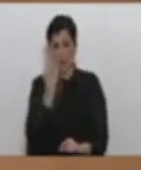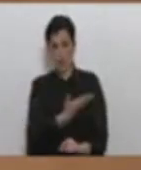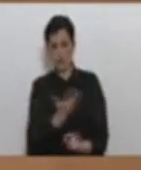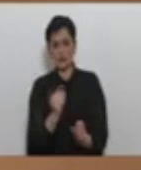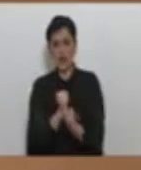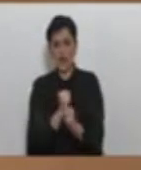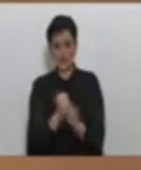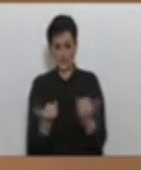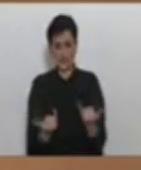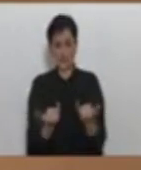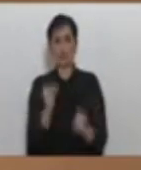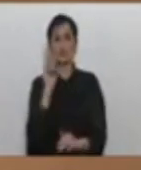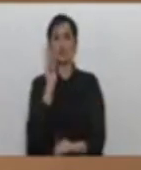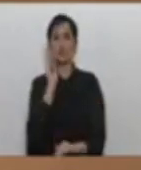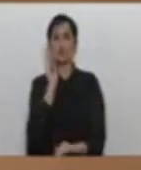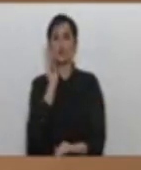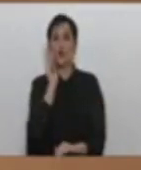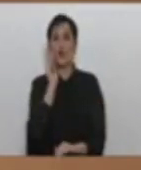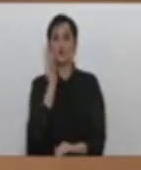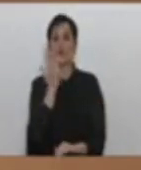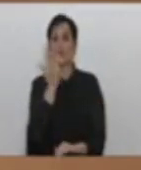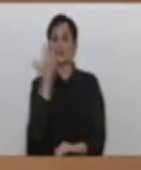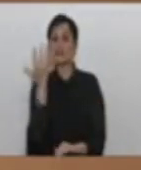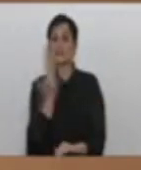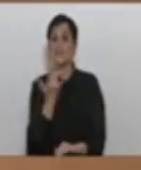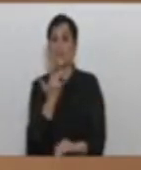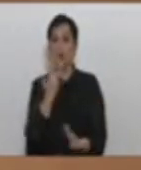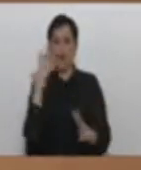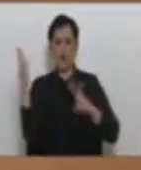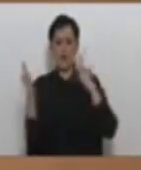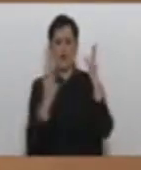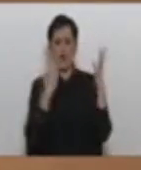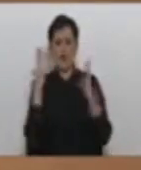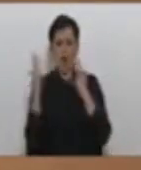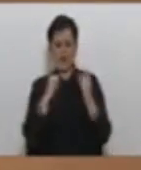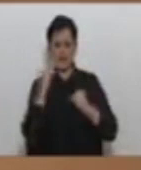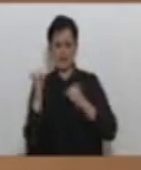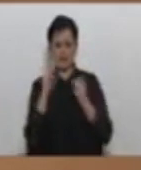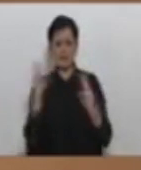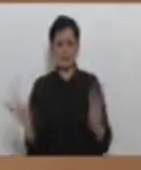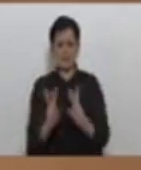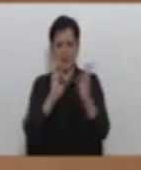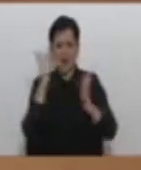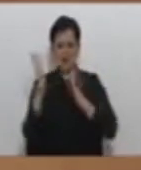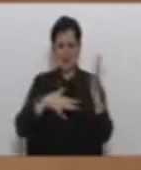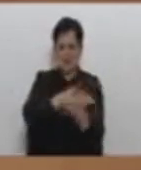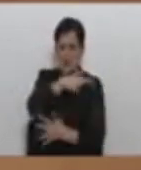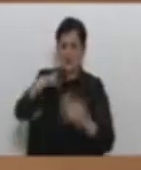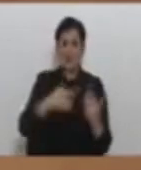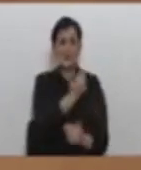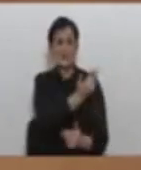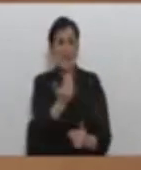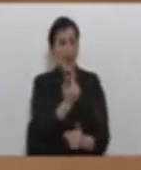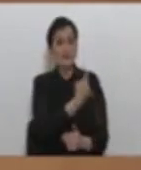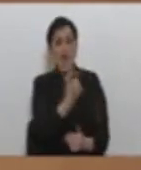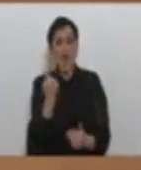როდესაც გეოპოლიტიკურ ქარცეცხლში გახვეულ ქვეყანაში ერთადერთი ამოცანით ხართ დაკავებული და ეს